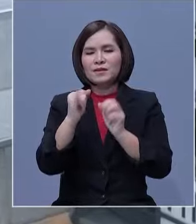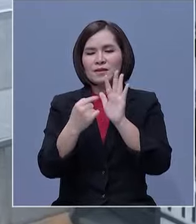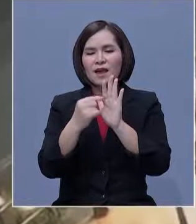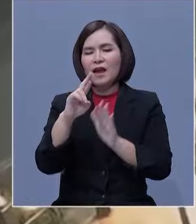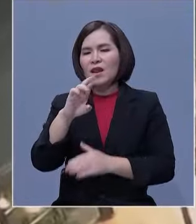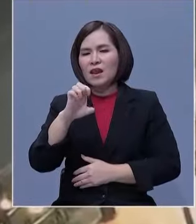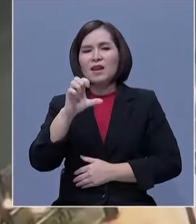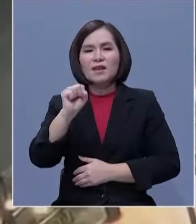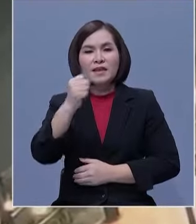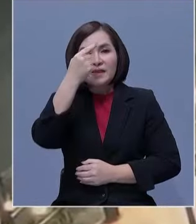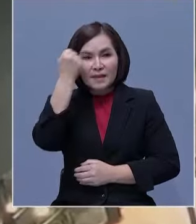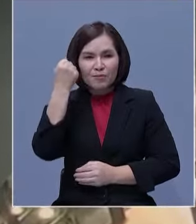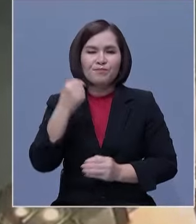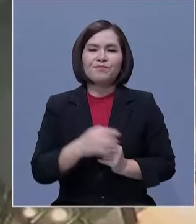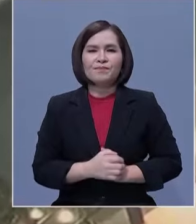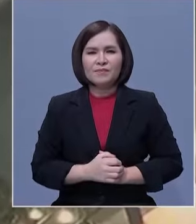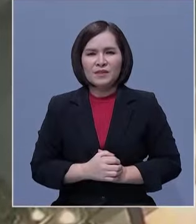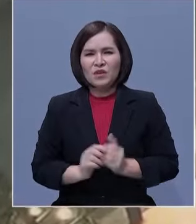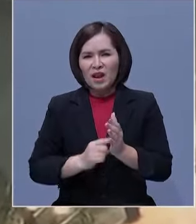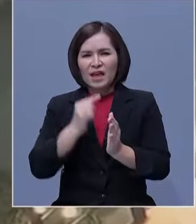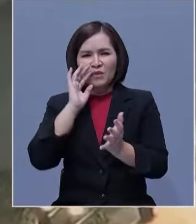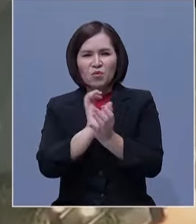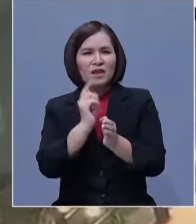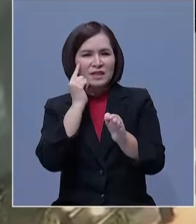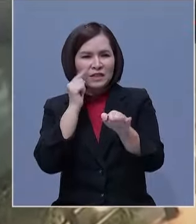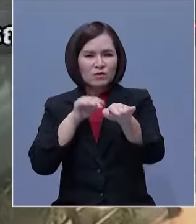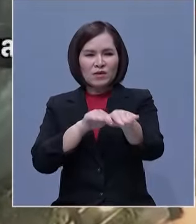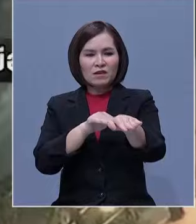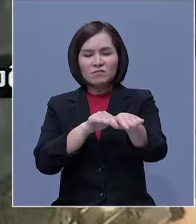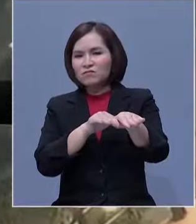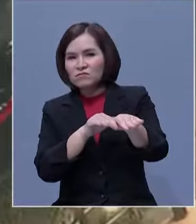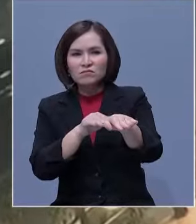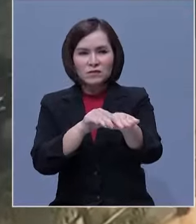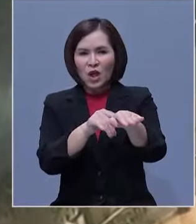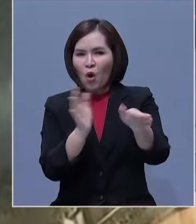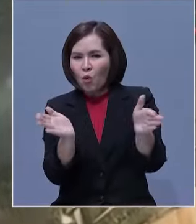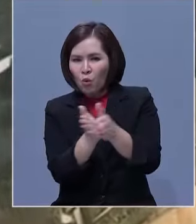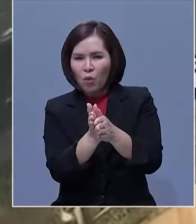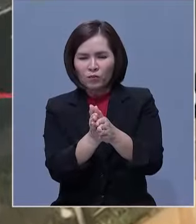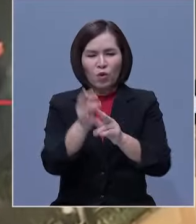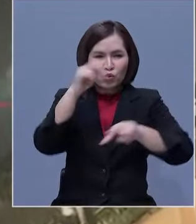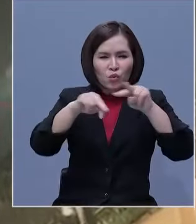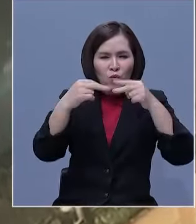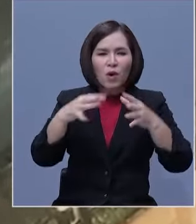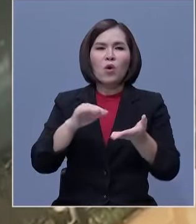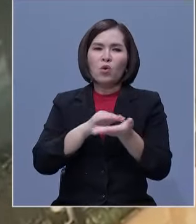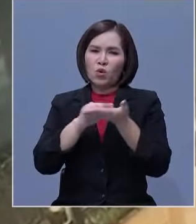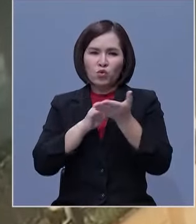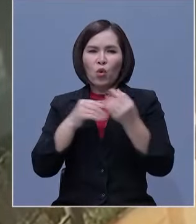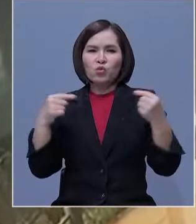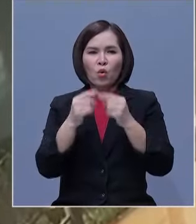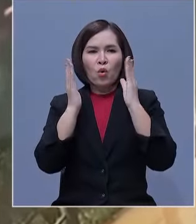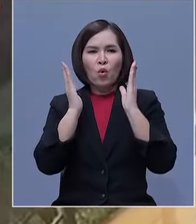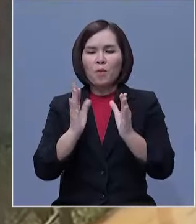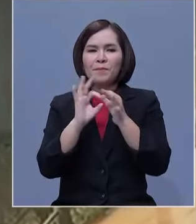ะเป็นกลุ่มเดียวกันกับผู้ก่อเหตุล่าสุดนะครับยืนยันแล้วว่าเป็นรถของพลเมืองดีที่พาผู้บาดเจ็บไปส่งโรงพยาบ